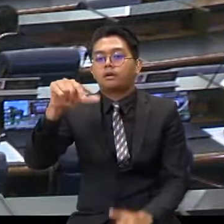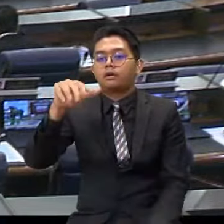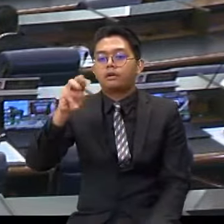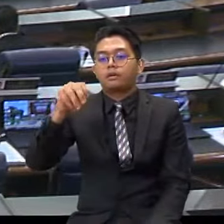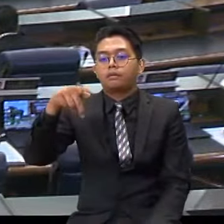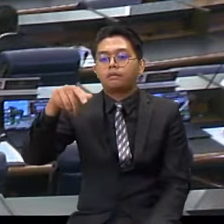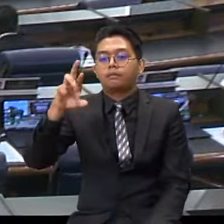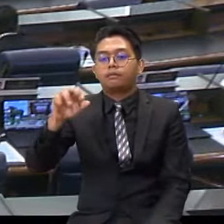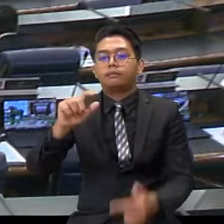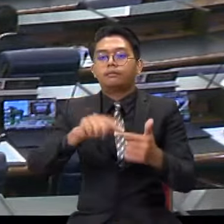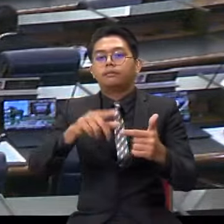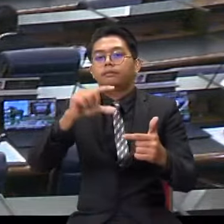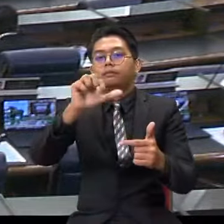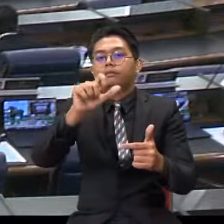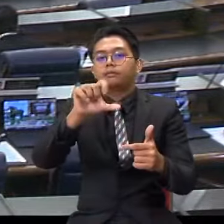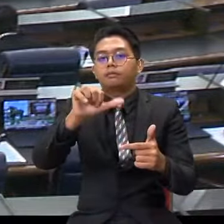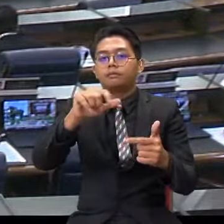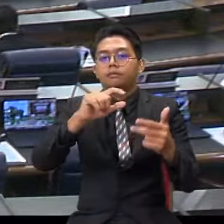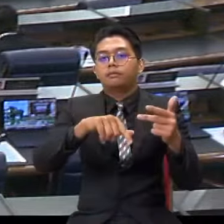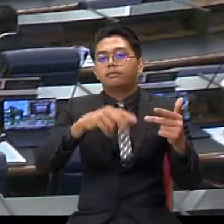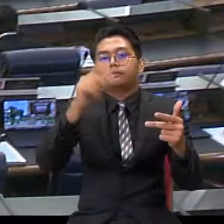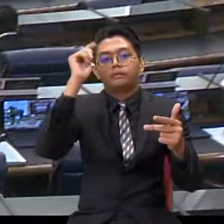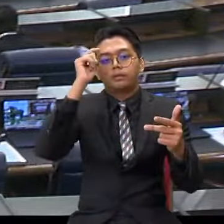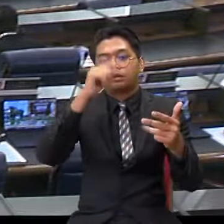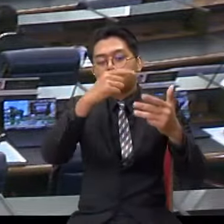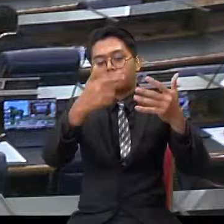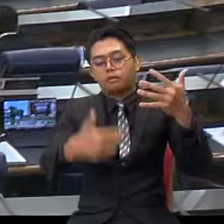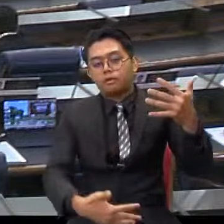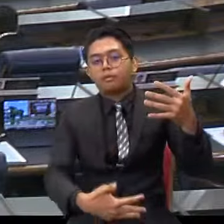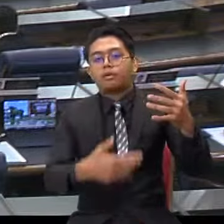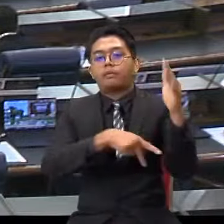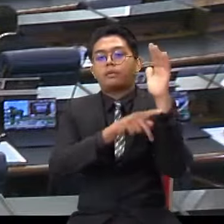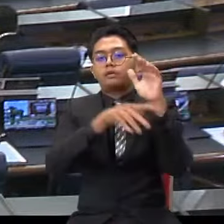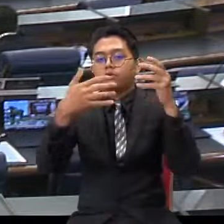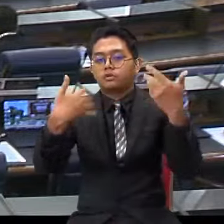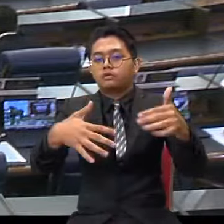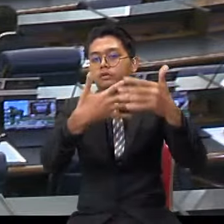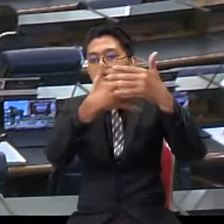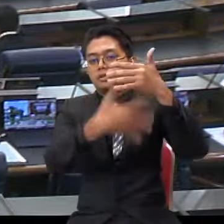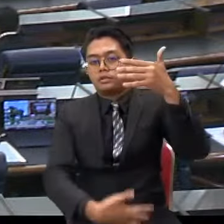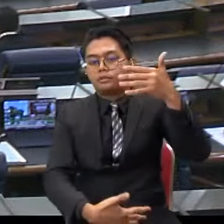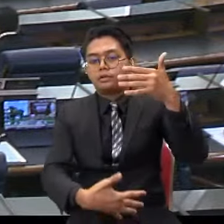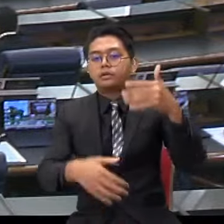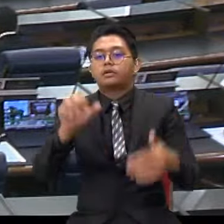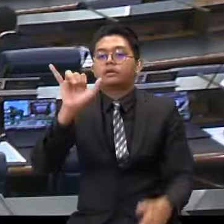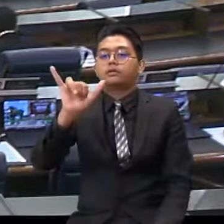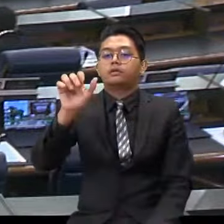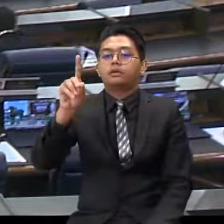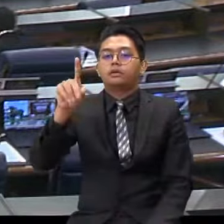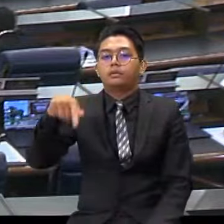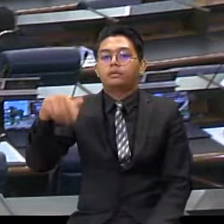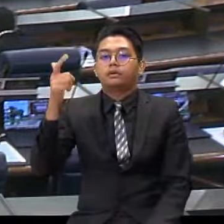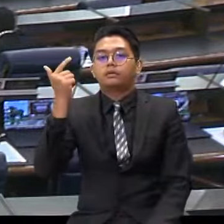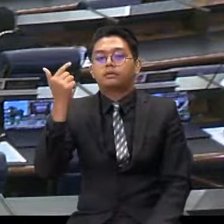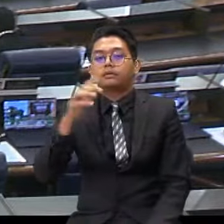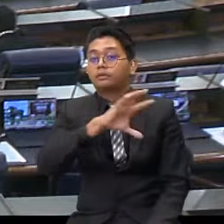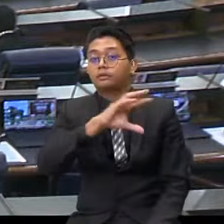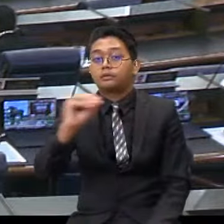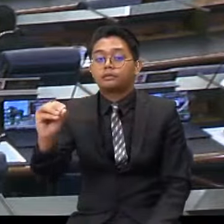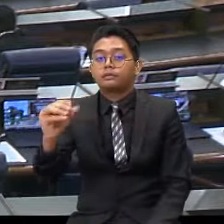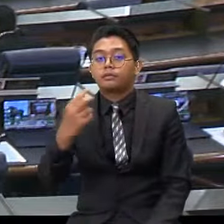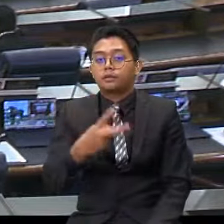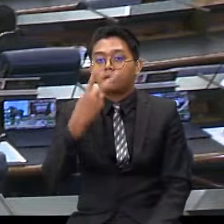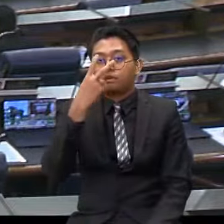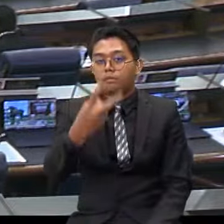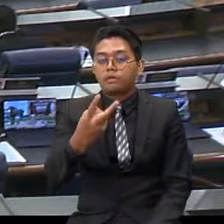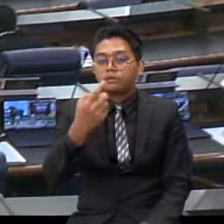Malaysia berjumlah 32.6 juta ini bermakna Malaysia mempunyai potensi yang sangat besar dalam memenuhi permintaan guna tenaga